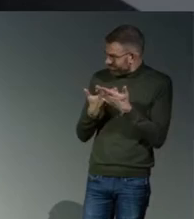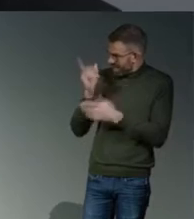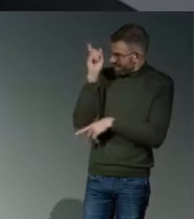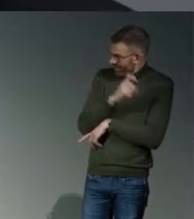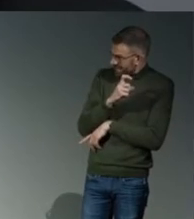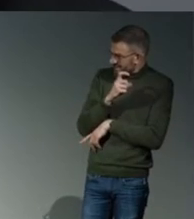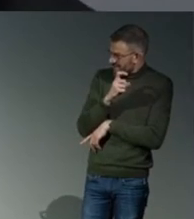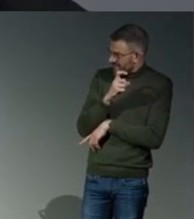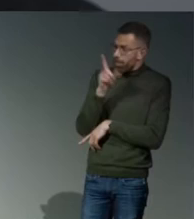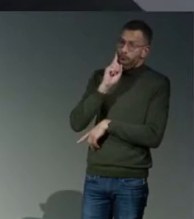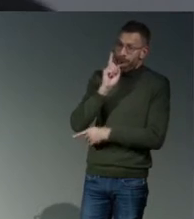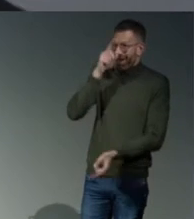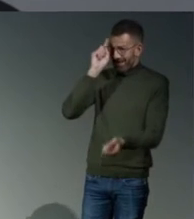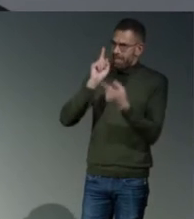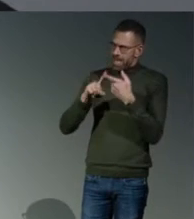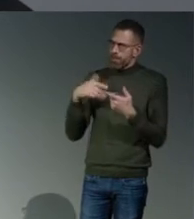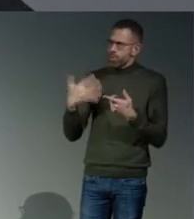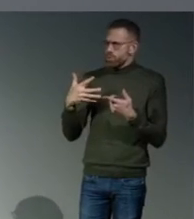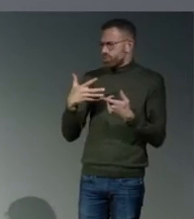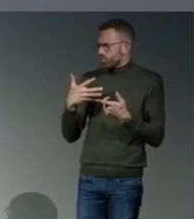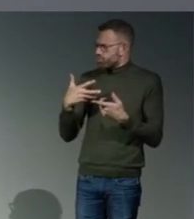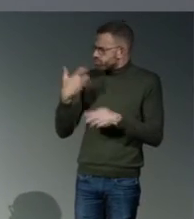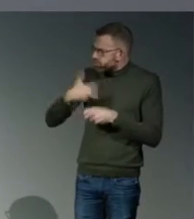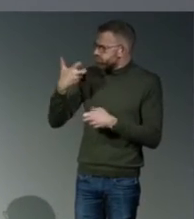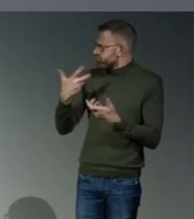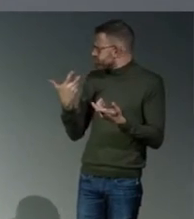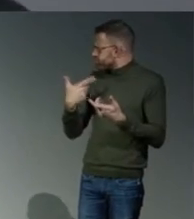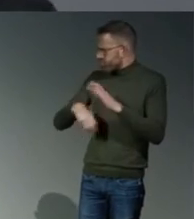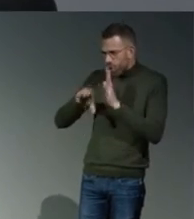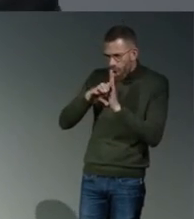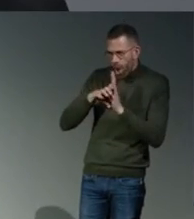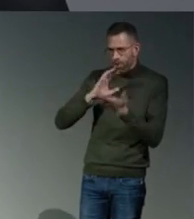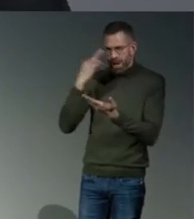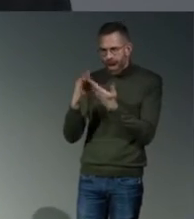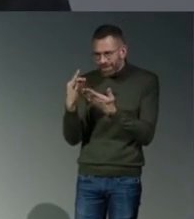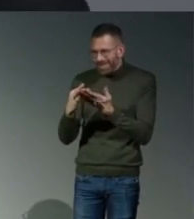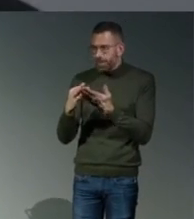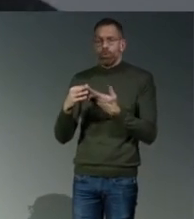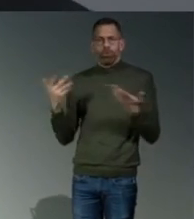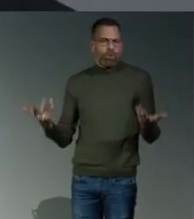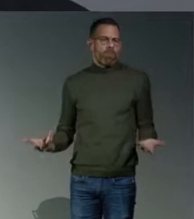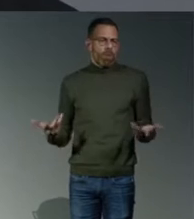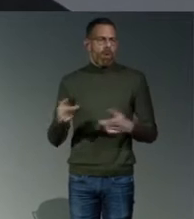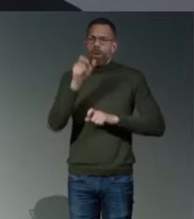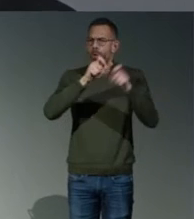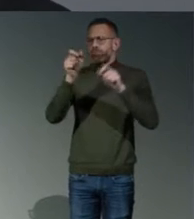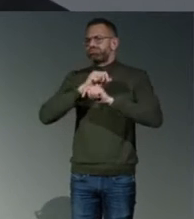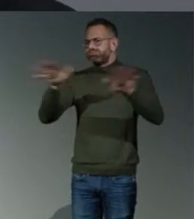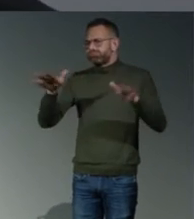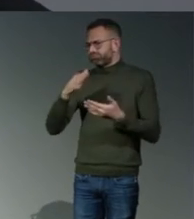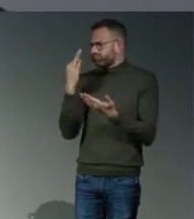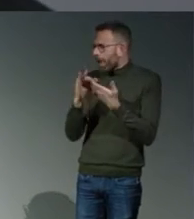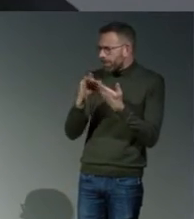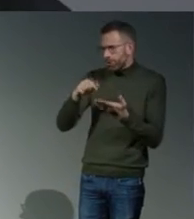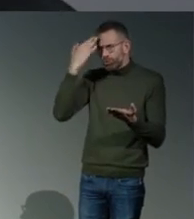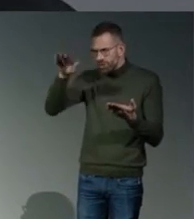parce qu'on se base sur quelque chose qui, mine de rien, le code, l'application, même si beaucoup de gens aujourd'hui pratiquent les applications, payent